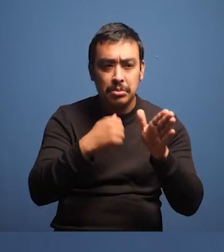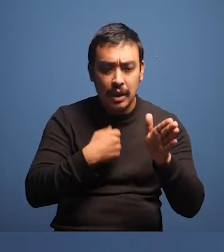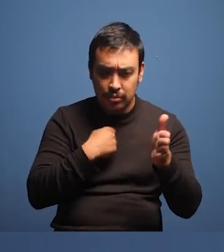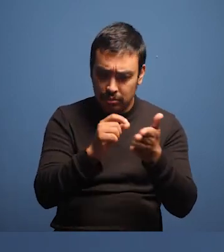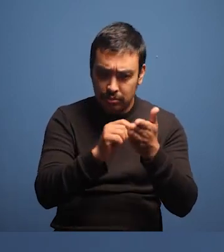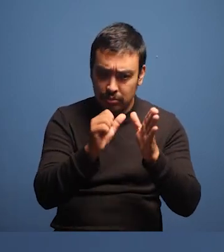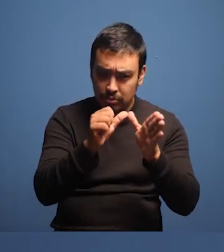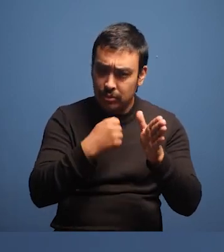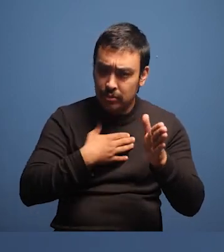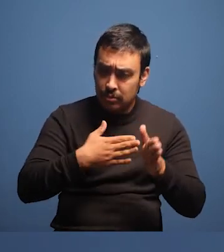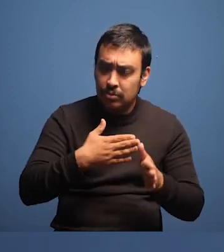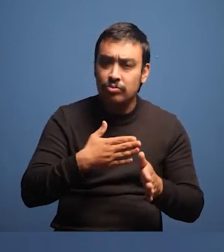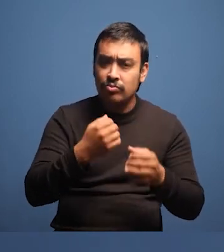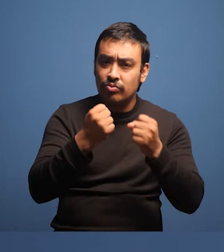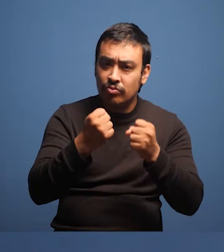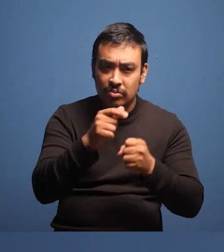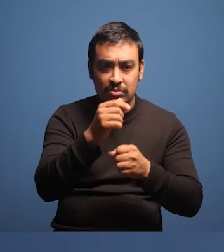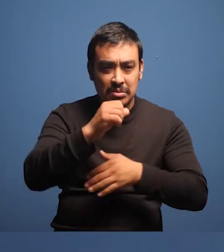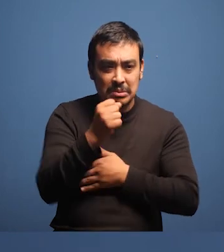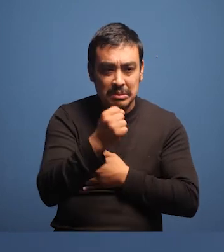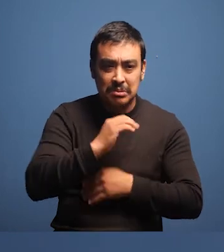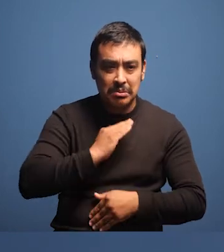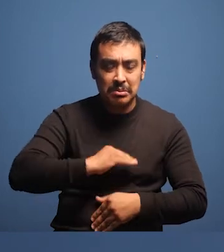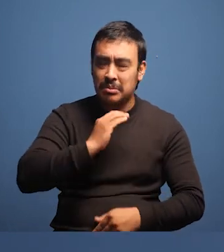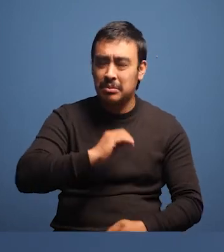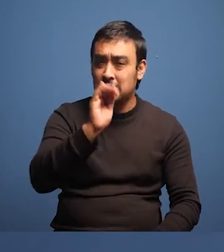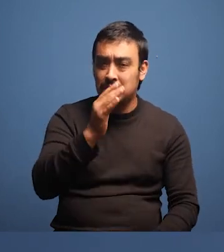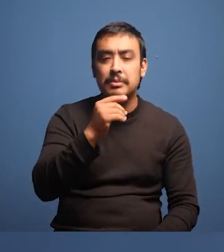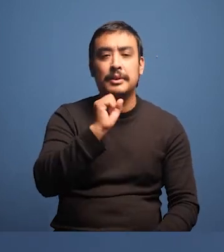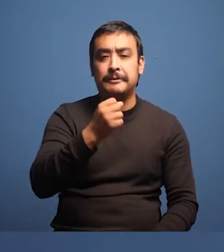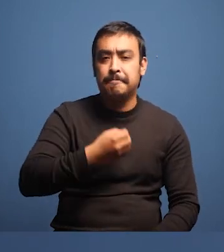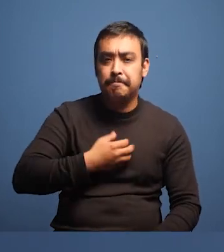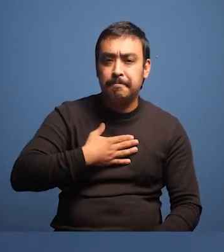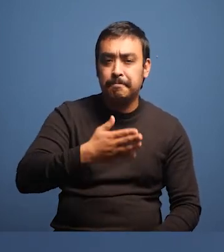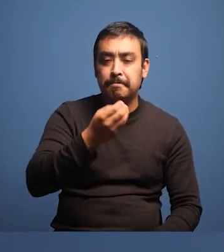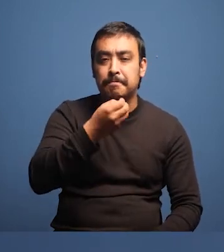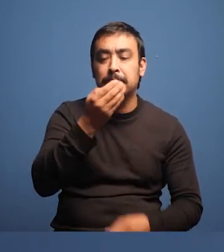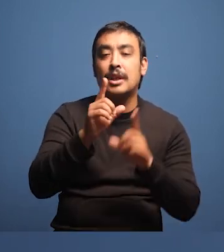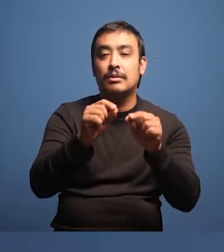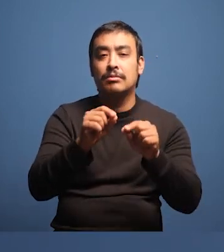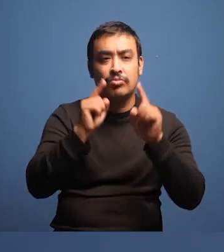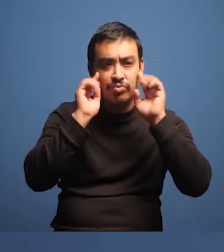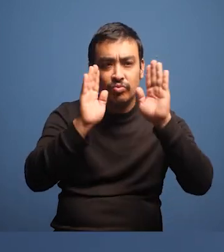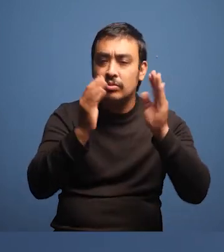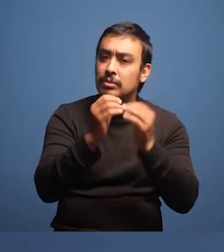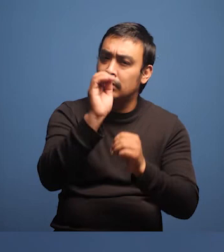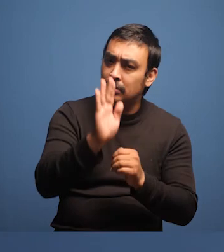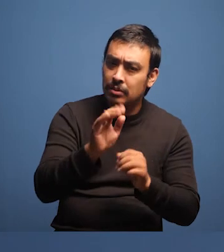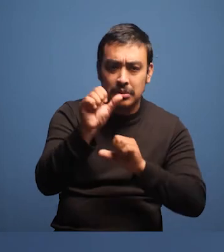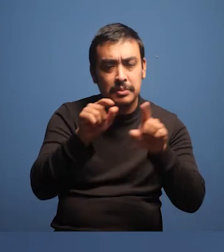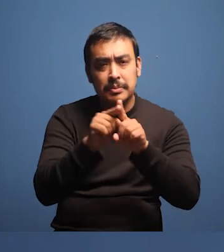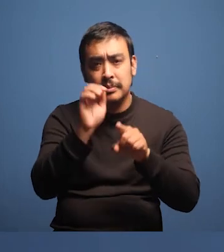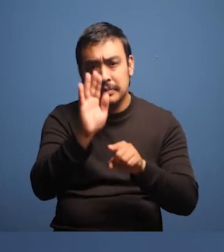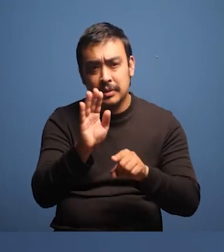आफूमा पावर छ होइन, म त्यस्तो उहाँको बुलिङ सहेर बस्दिनँ भनेर देखाउनको लागि यु हेभ टु स्पिक अप टु द्याट पर्सन, वार्निङ दिन सक्नुहुन्छ अथवा जे भन्न सक्नुहुन्छ।